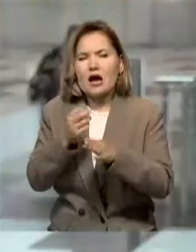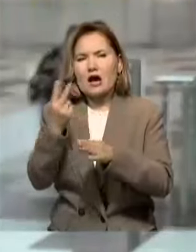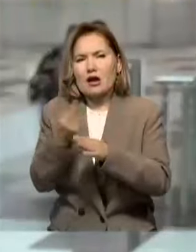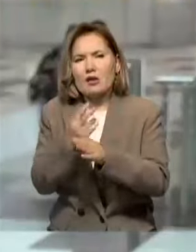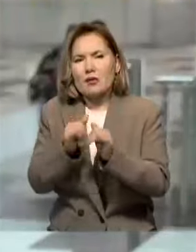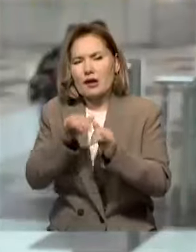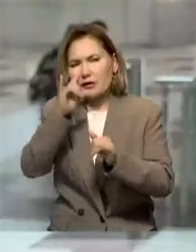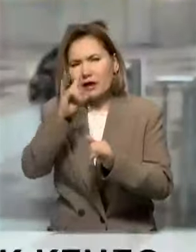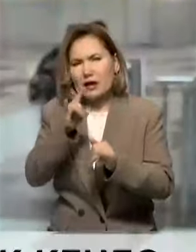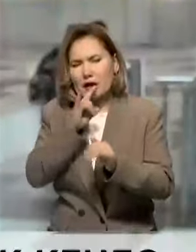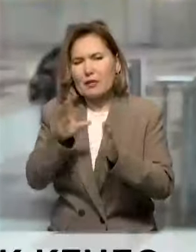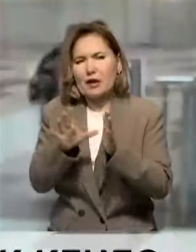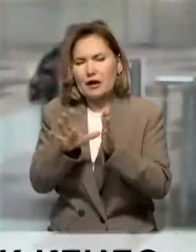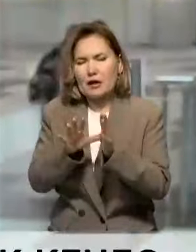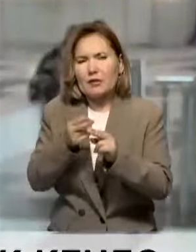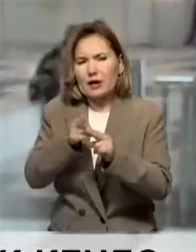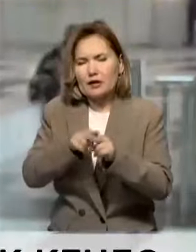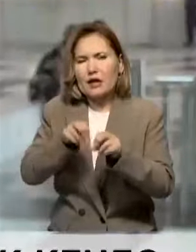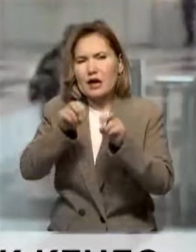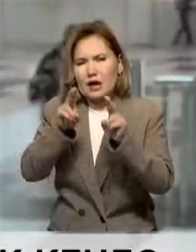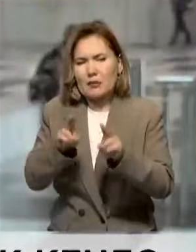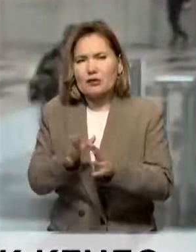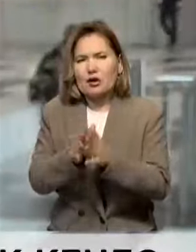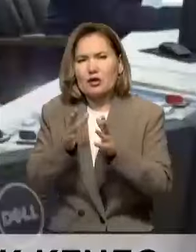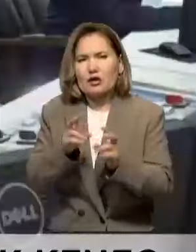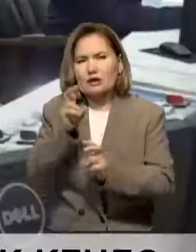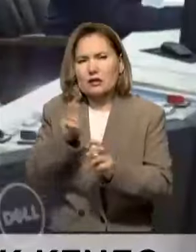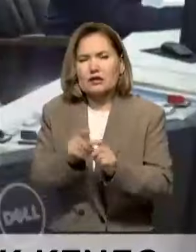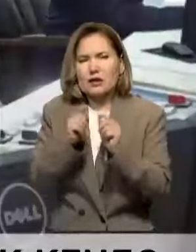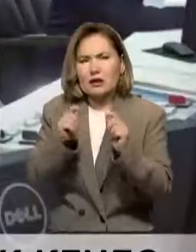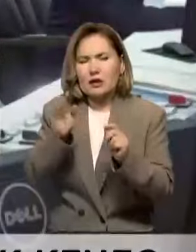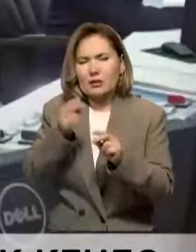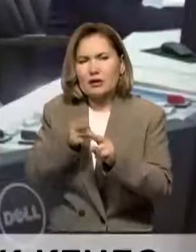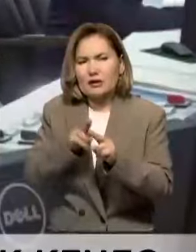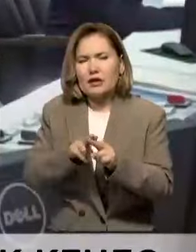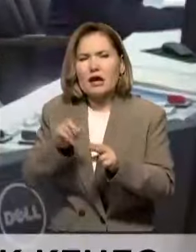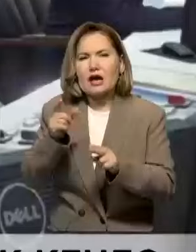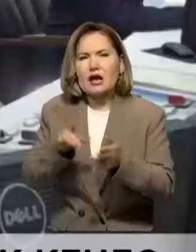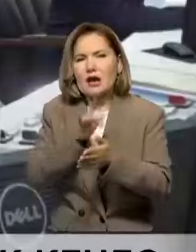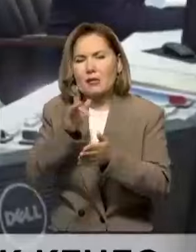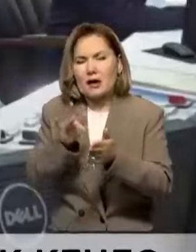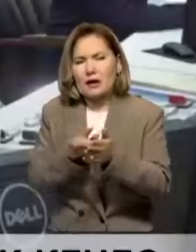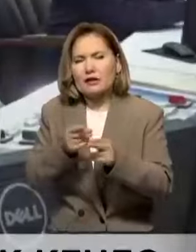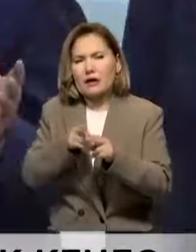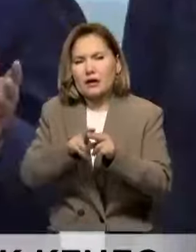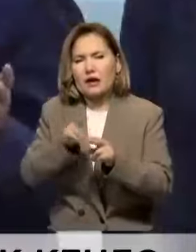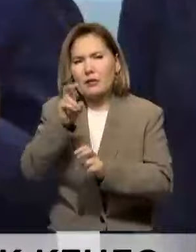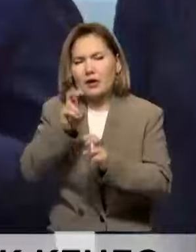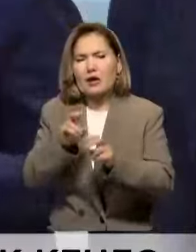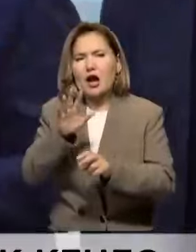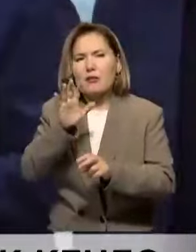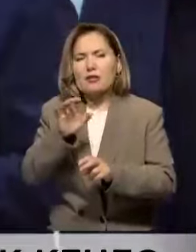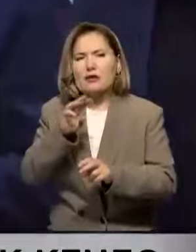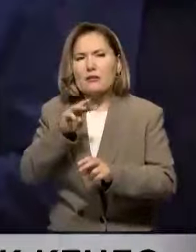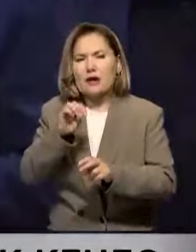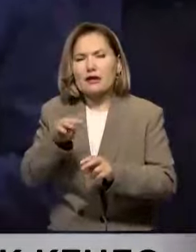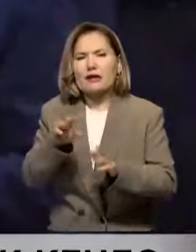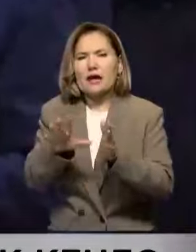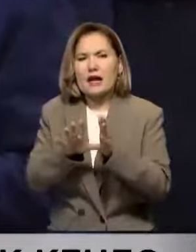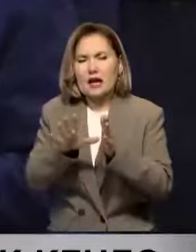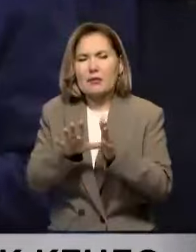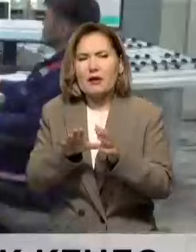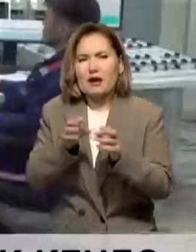кезеңде Қазақстан энергетикасының ренессансы деп атауға болады. Қазіргі таңда екібастұздағы Гресбір станциясында 500 мегаваттық бірінші